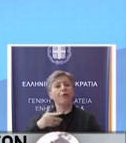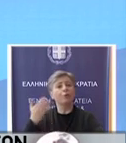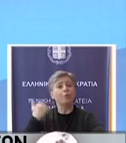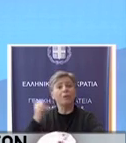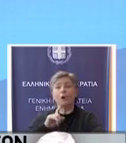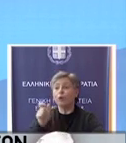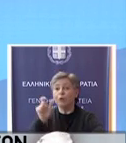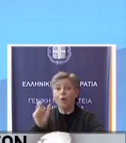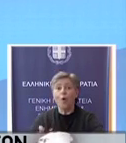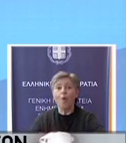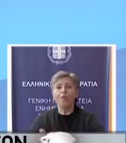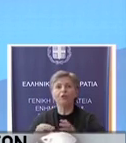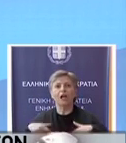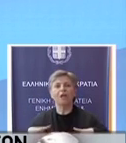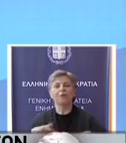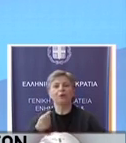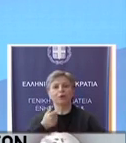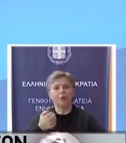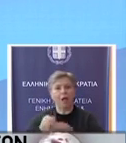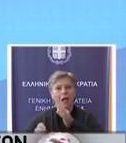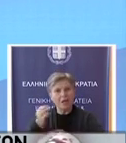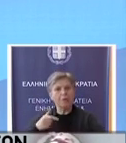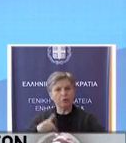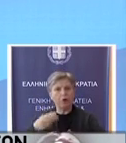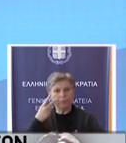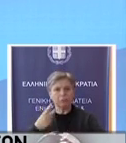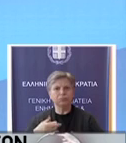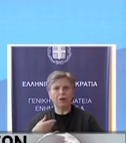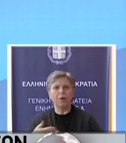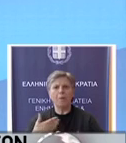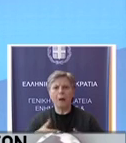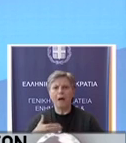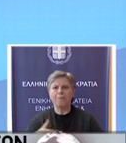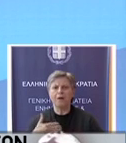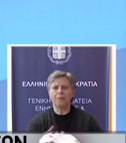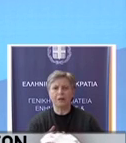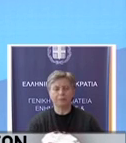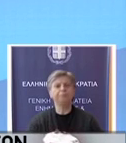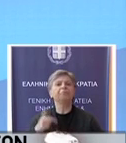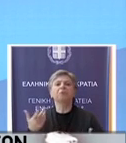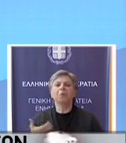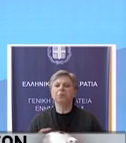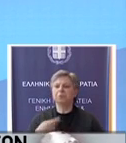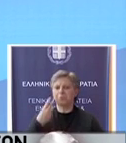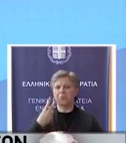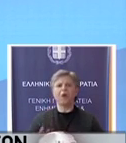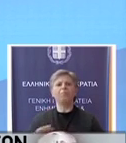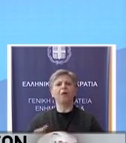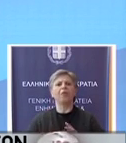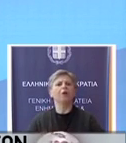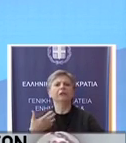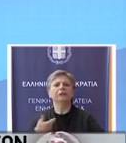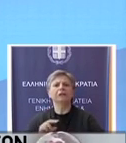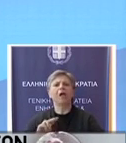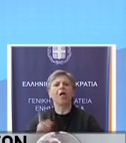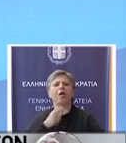χρέος. Αυτό που είναι κρίμα είναι ότι η αξιωματική αντιπολίτευση επιμένει με δηλώσεις στελεχών της στην υποβάθμιση της